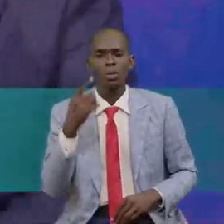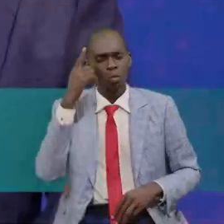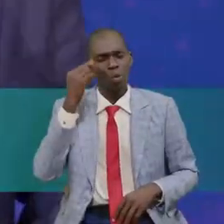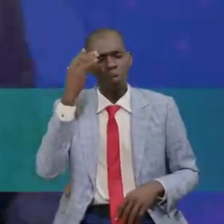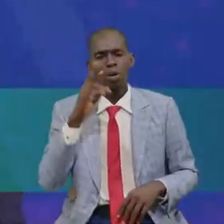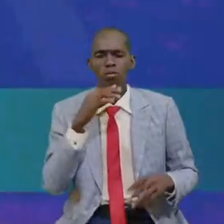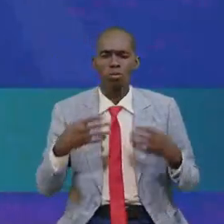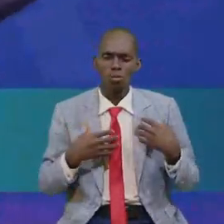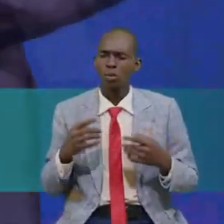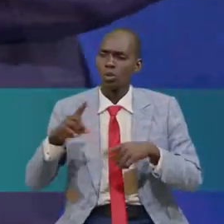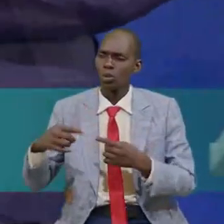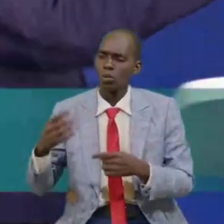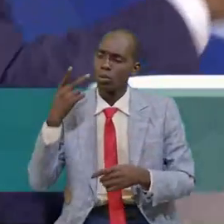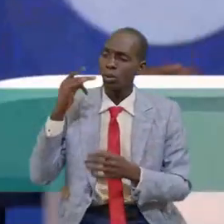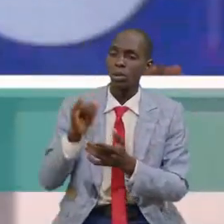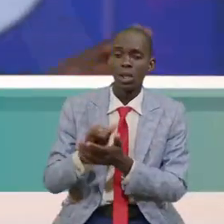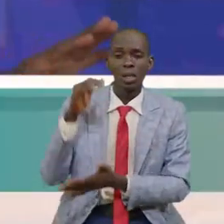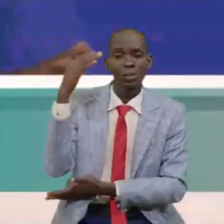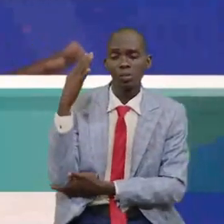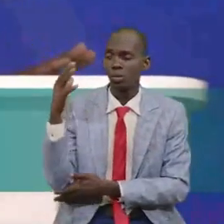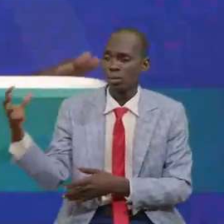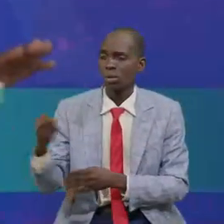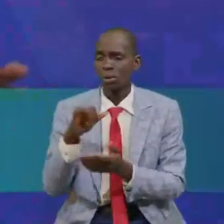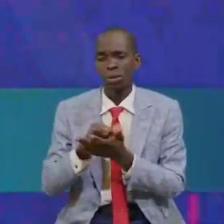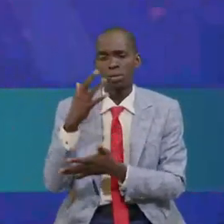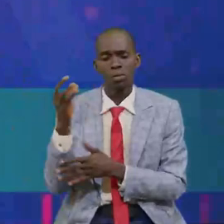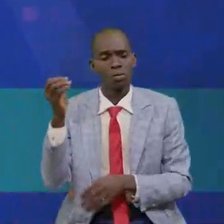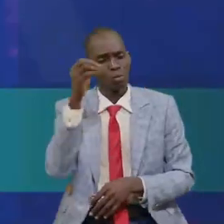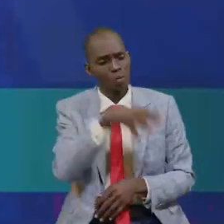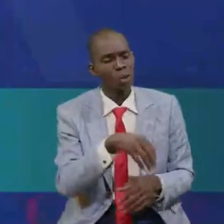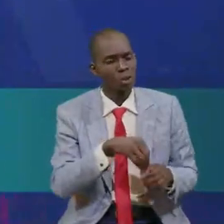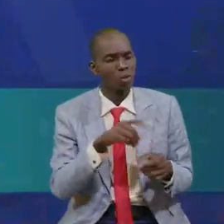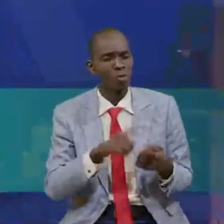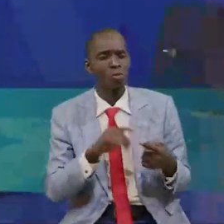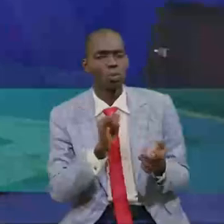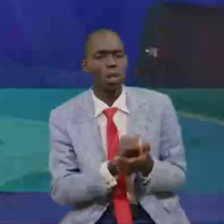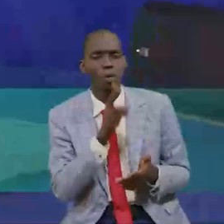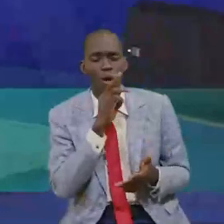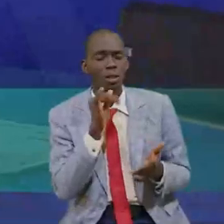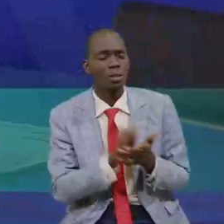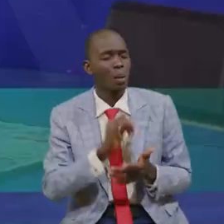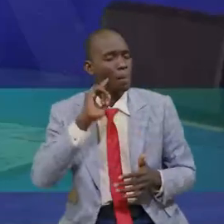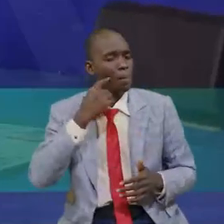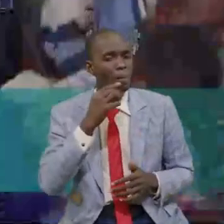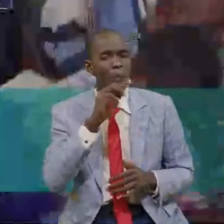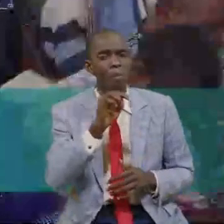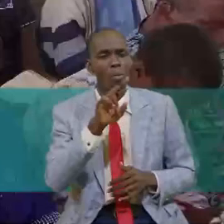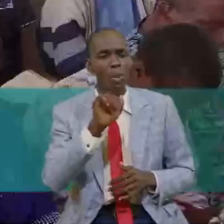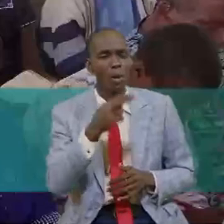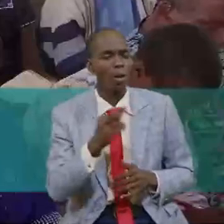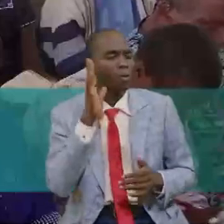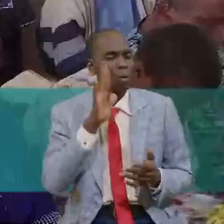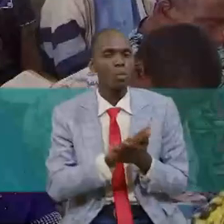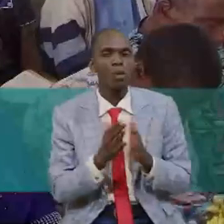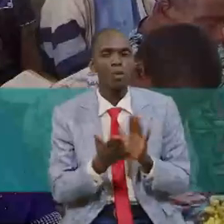de Christ. Quand il vient, jette ça dans cette rivière. Et Mara, amère, sera doux.